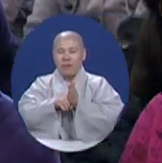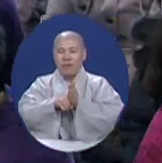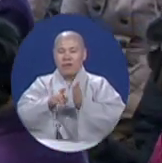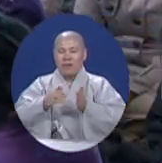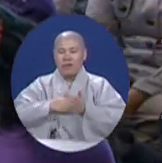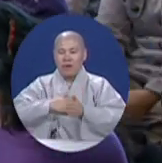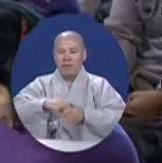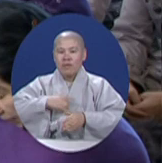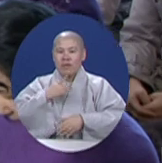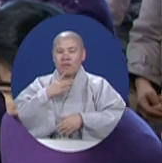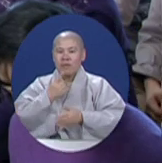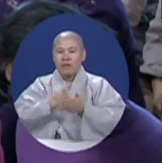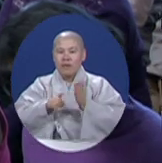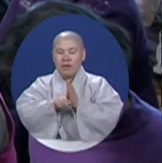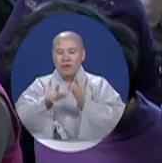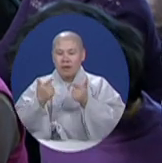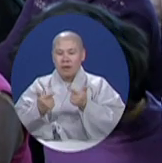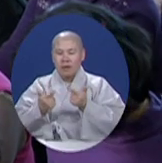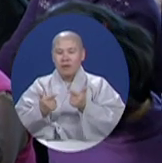대중을 위해서 밥을 하죠.